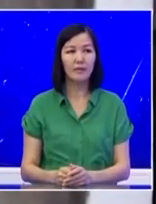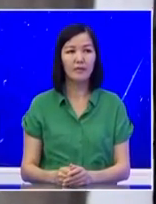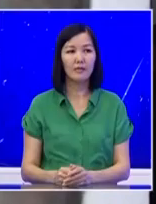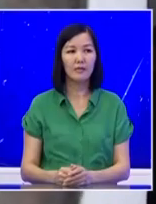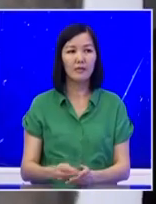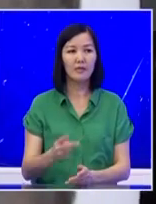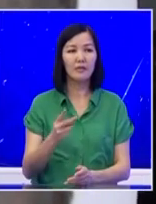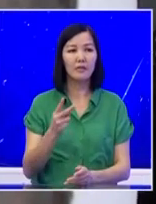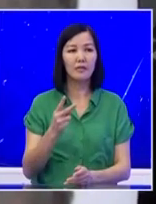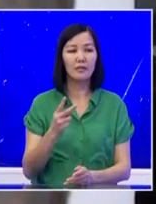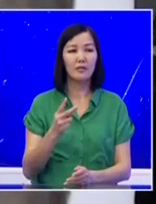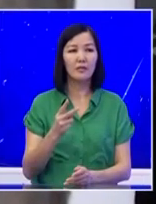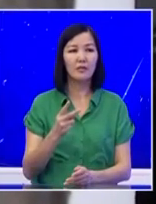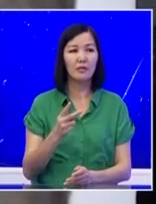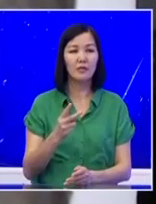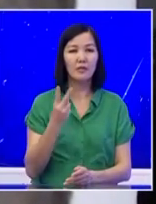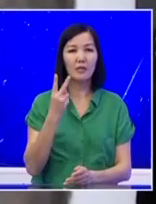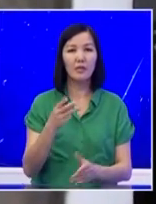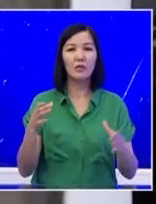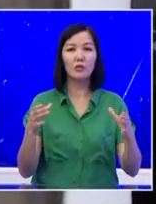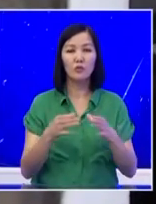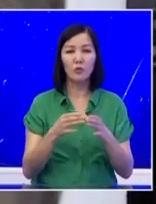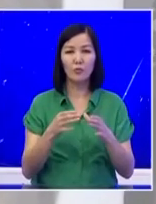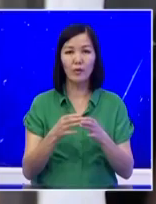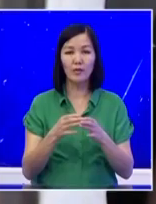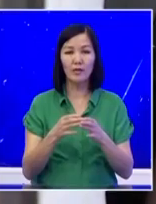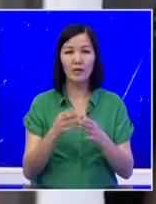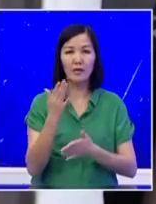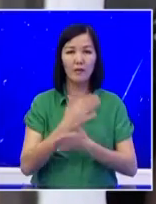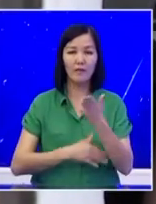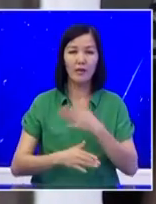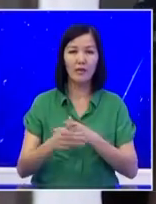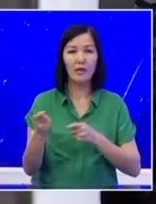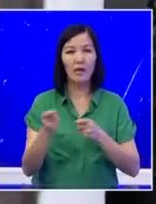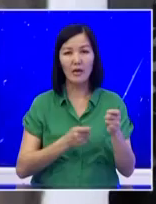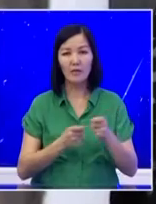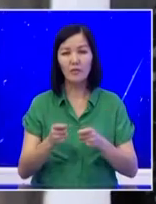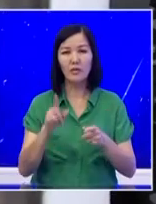Екінші группа беріп, бірінші группаны бермей қойды. Акиматқа да бардым.